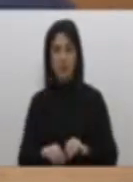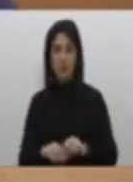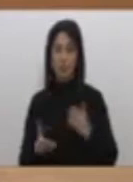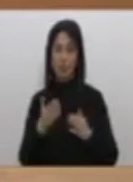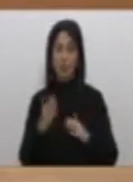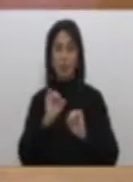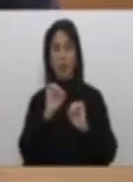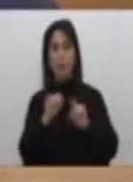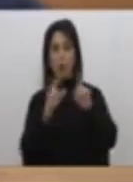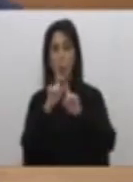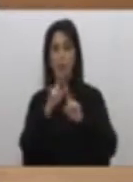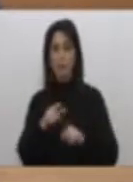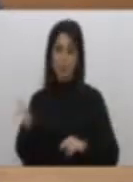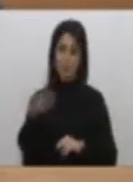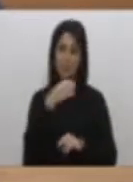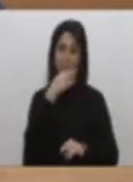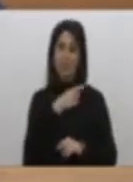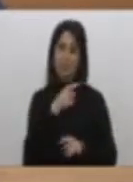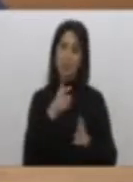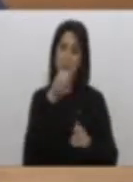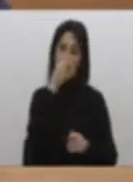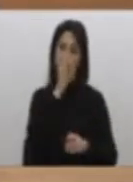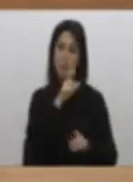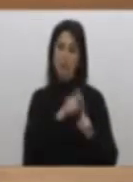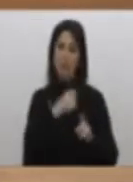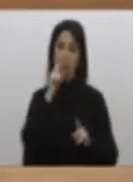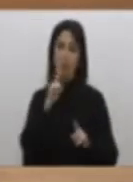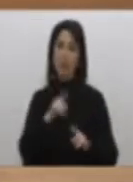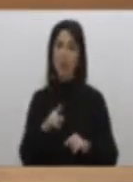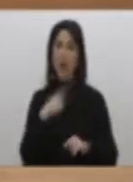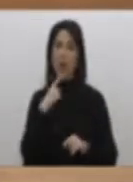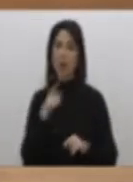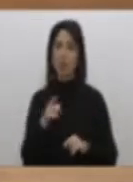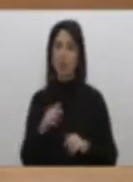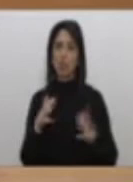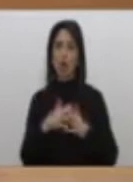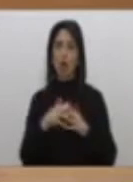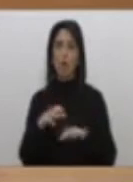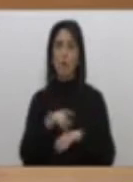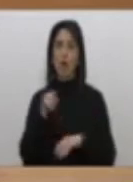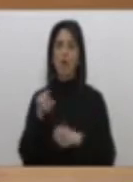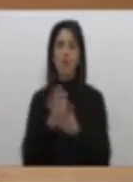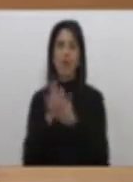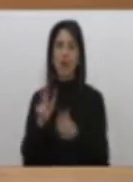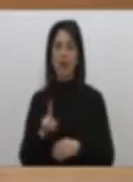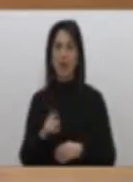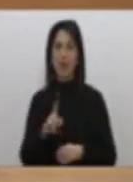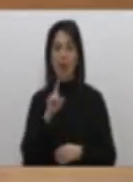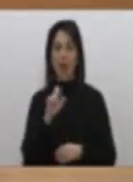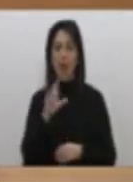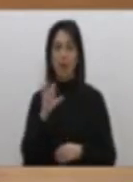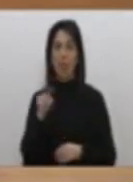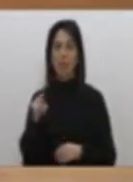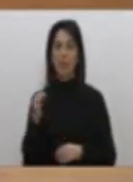ემხრობით გამოდი და თქვით მაშინ. Რატო გეძახით ომის პარტიას? Და ხაბეშუს მინდა მიმართო